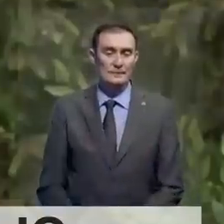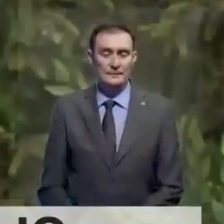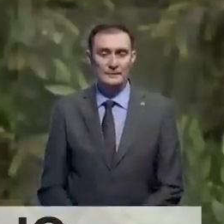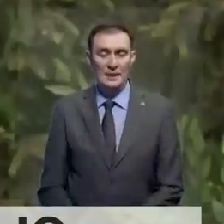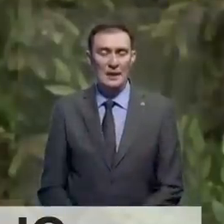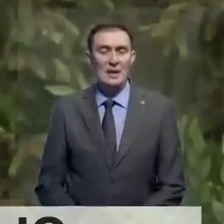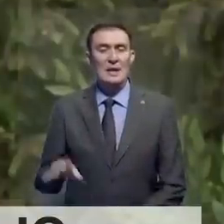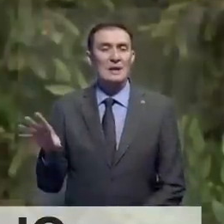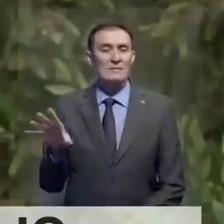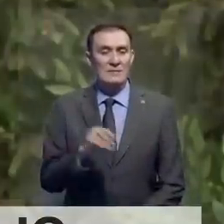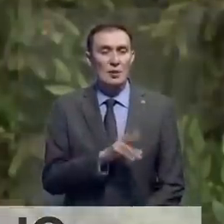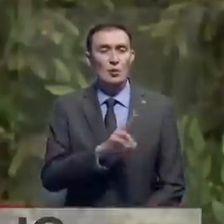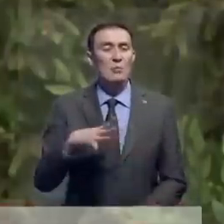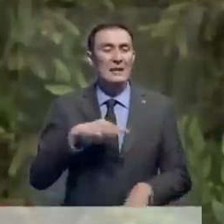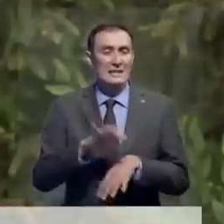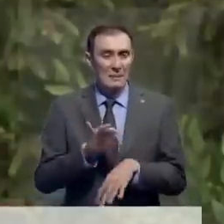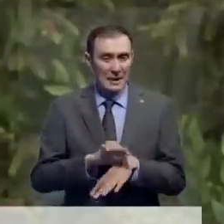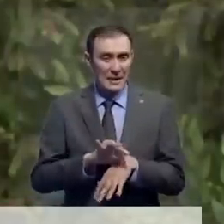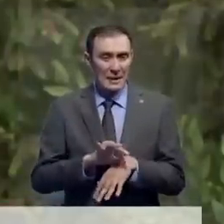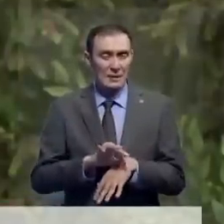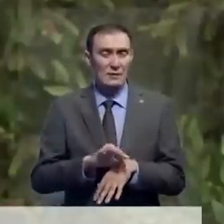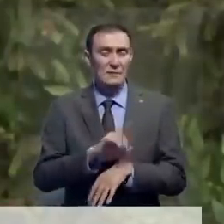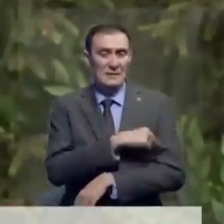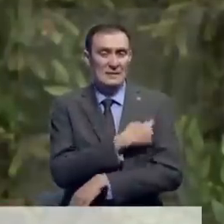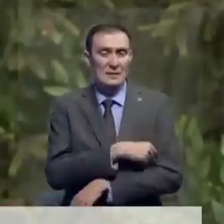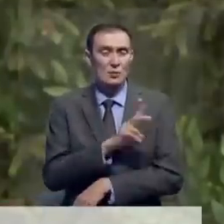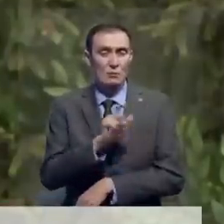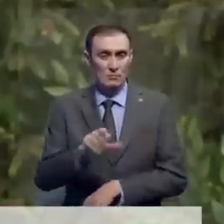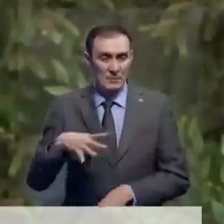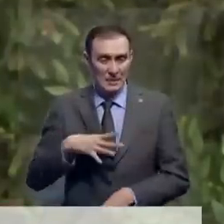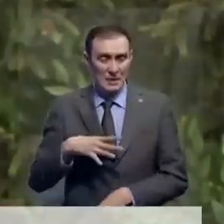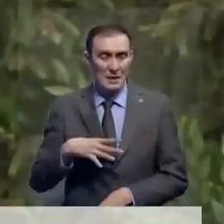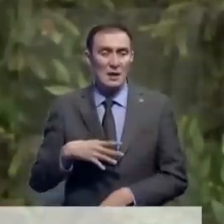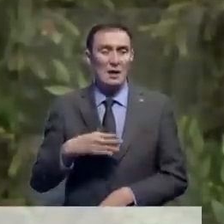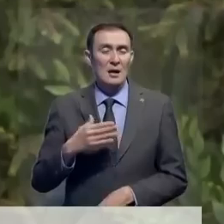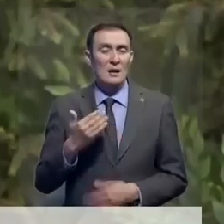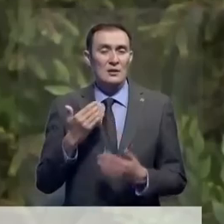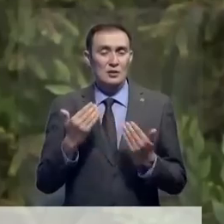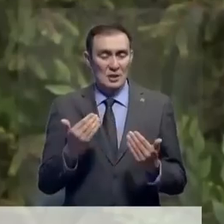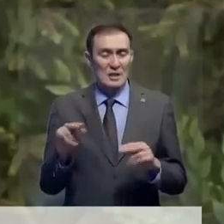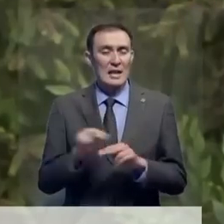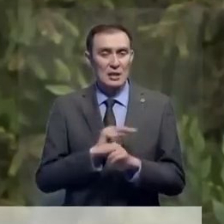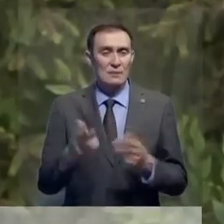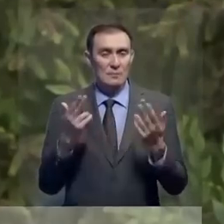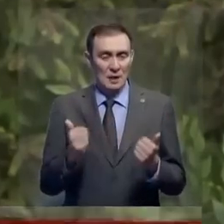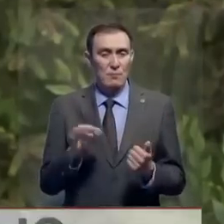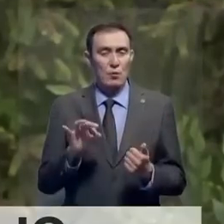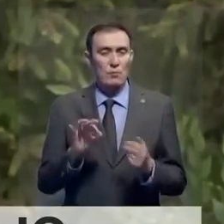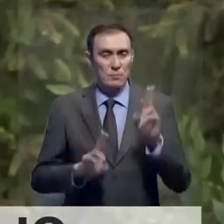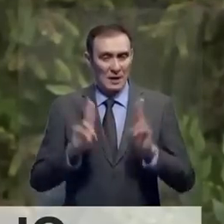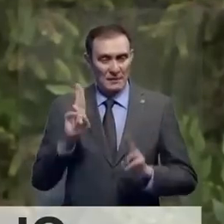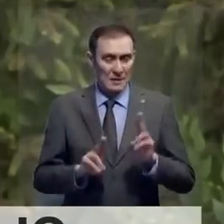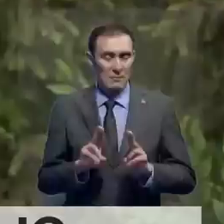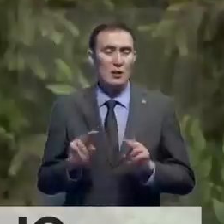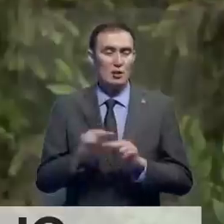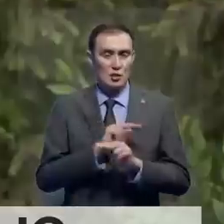все заболевшие кто обращались в медицинские организации Они конечно же на сегодня получают лечение Согласно протокола